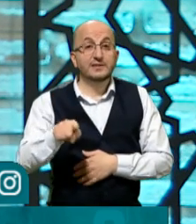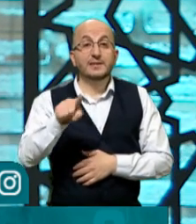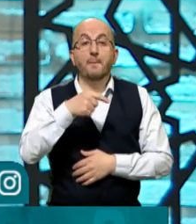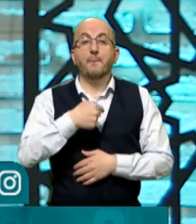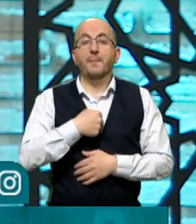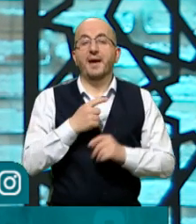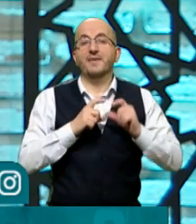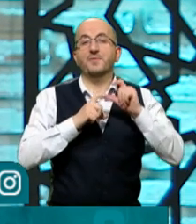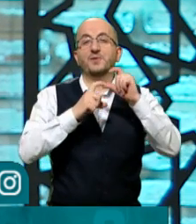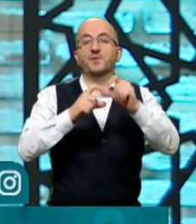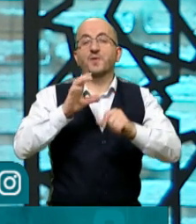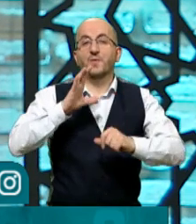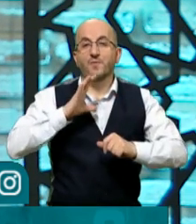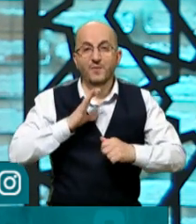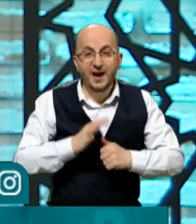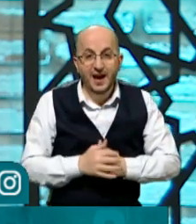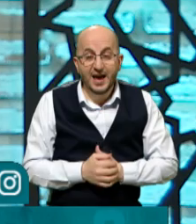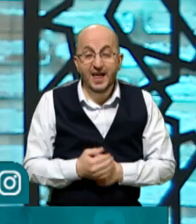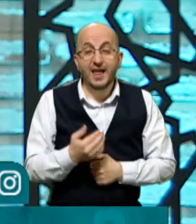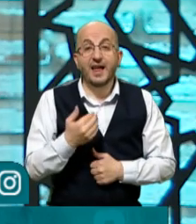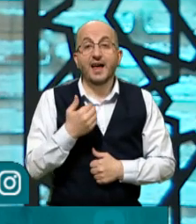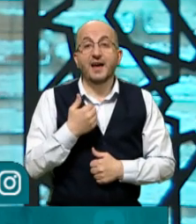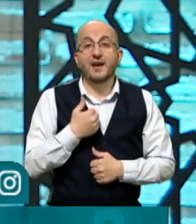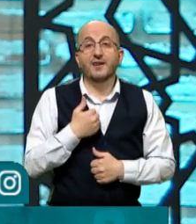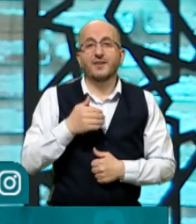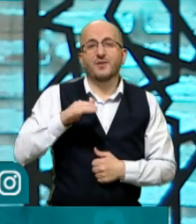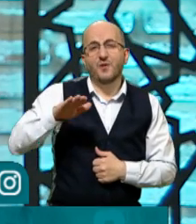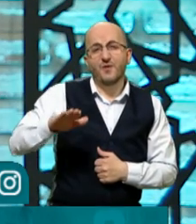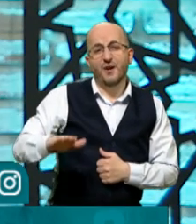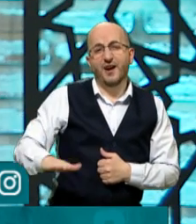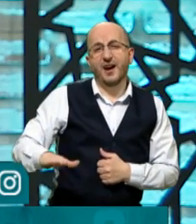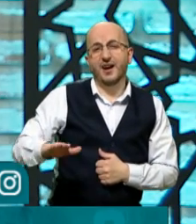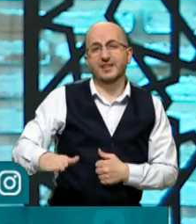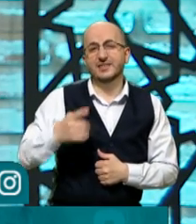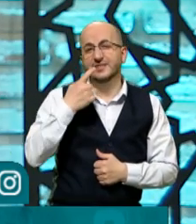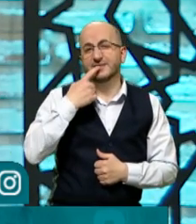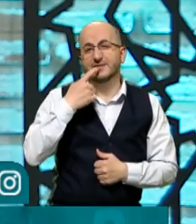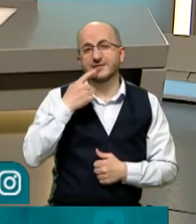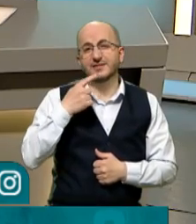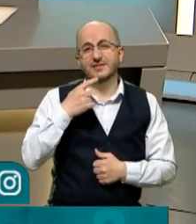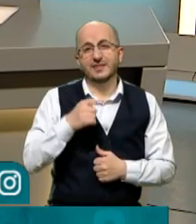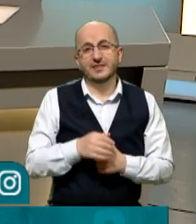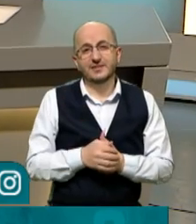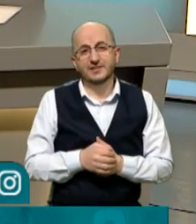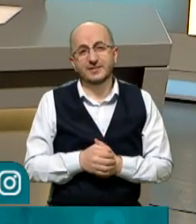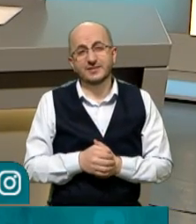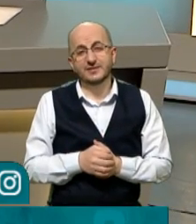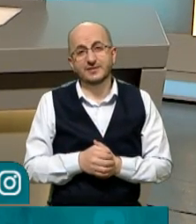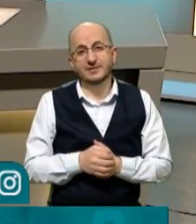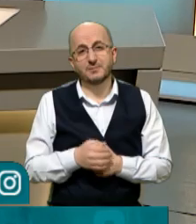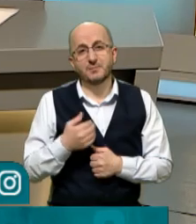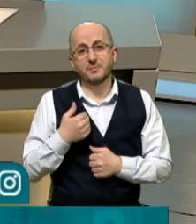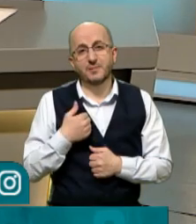bir sorum var hocam. Beni ufak çocukluğuma ilk oruca koyduğu zaman